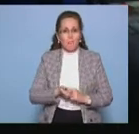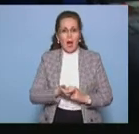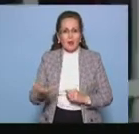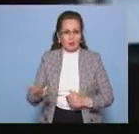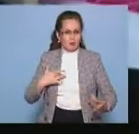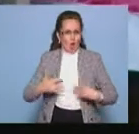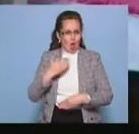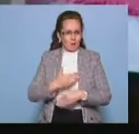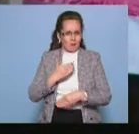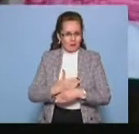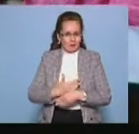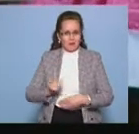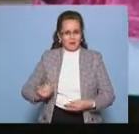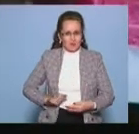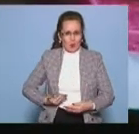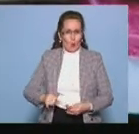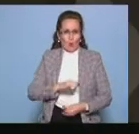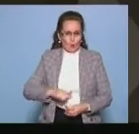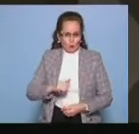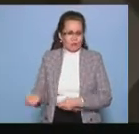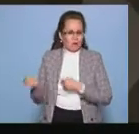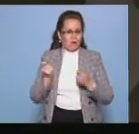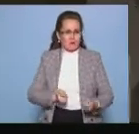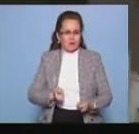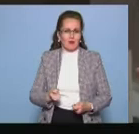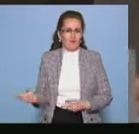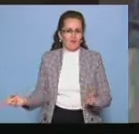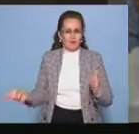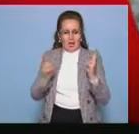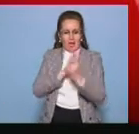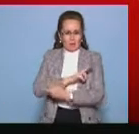В республике вновь присоединились к проекту «Взаимные гастроли».